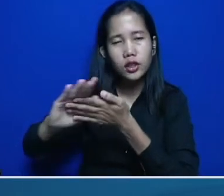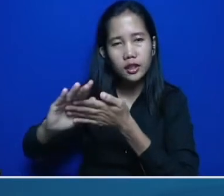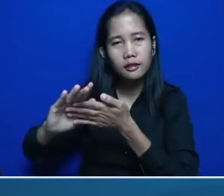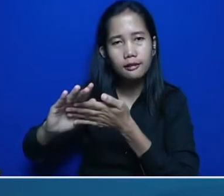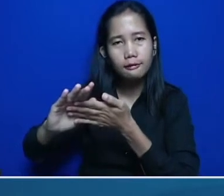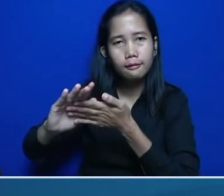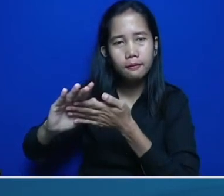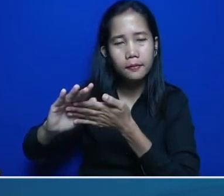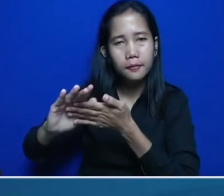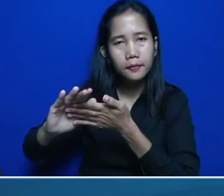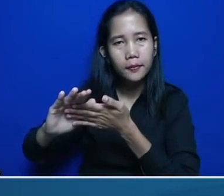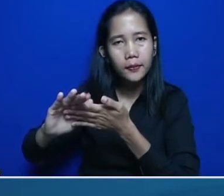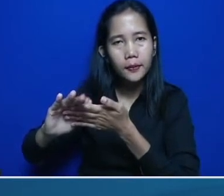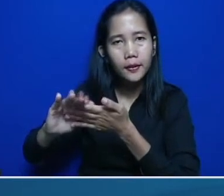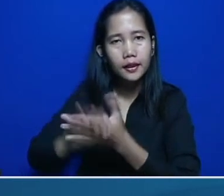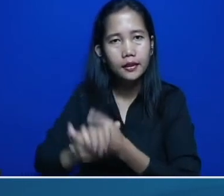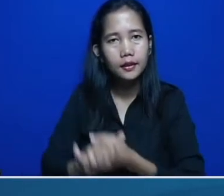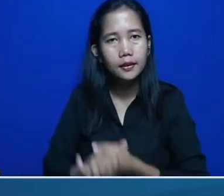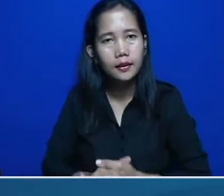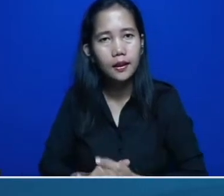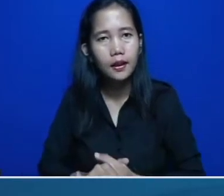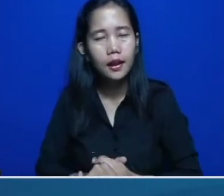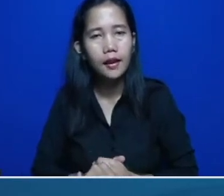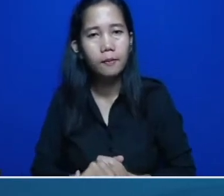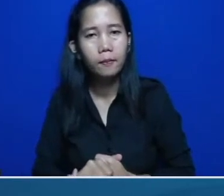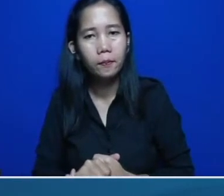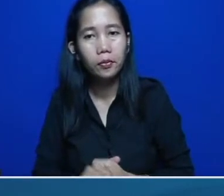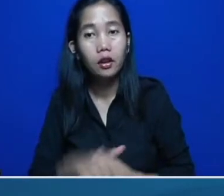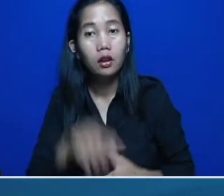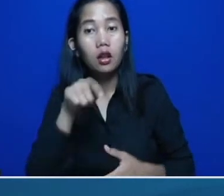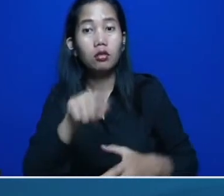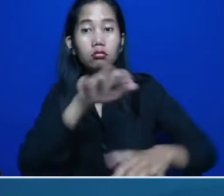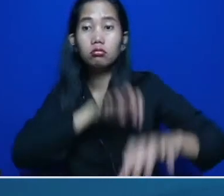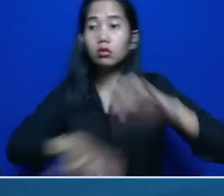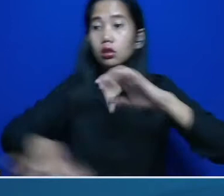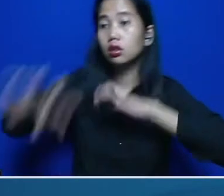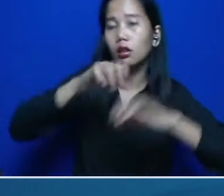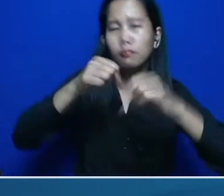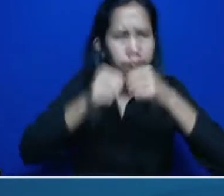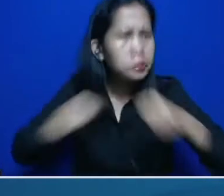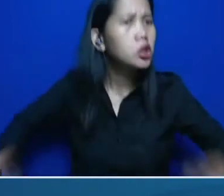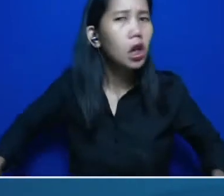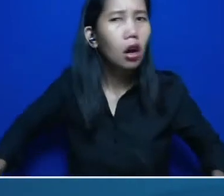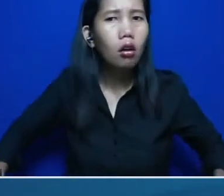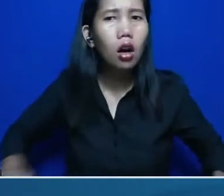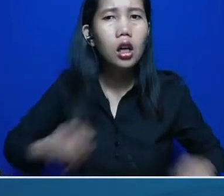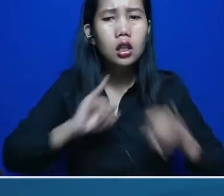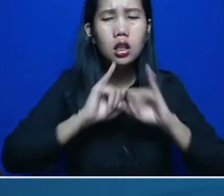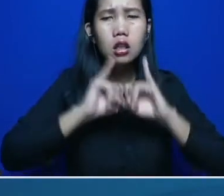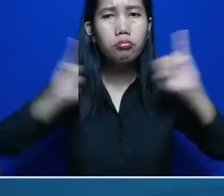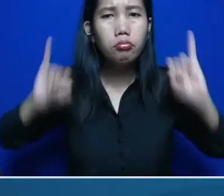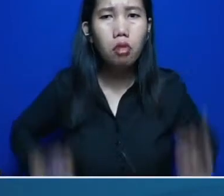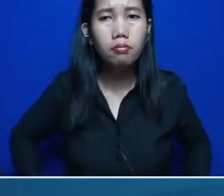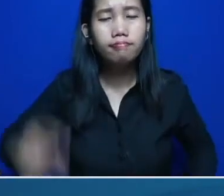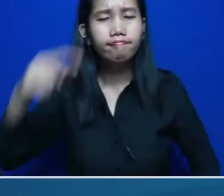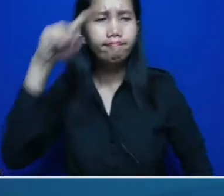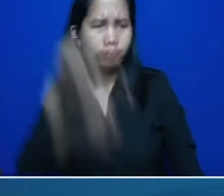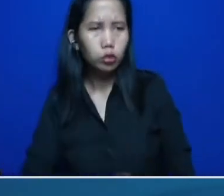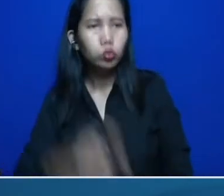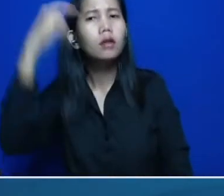bertindak dengan bijak Imam memerlukan pemikiran yang jernih untuk menolong orang lain